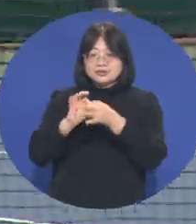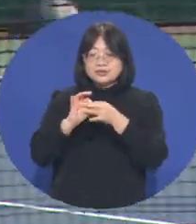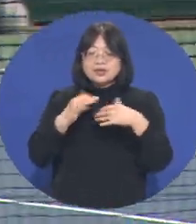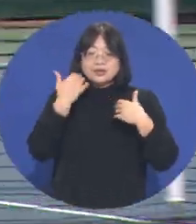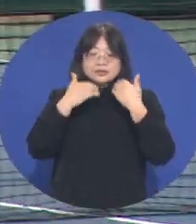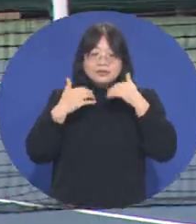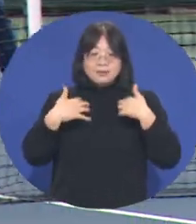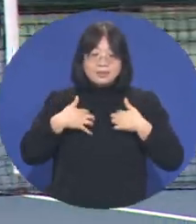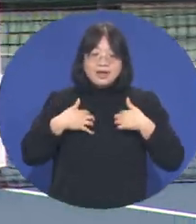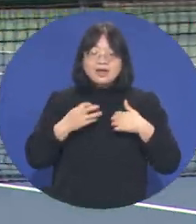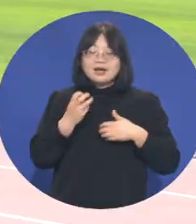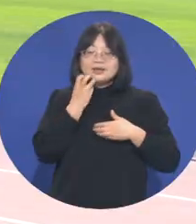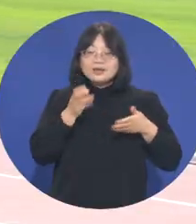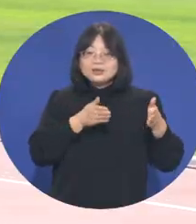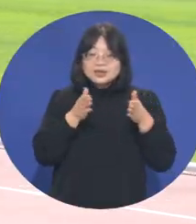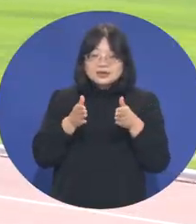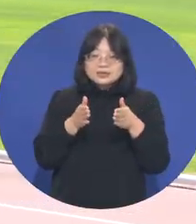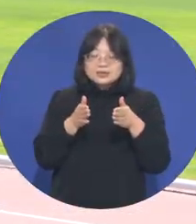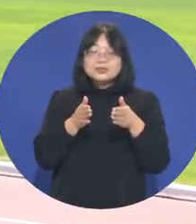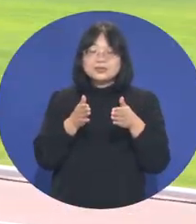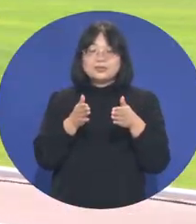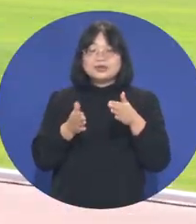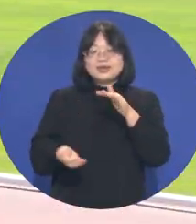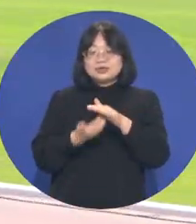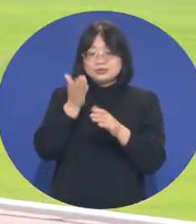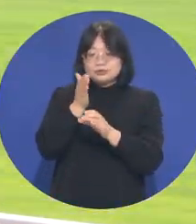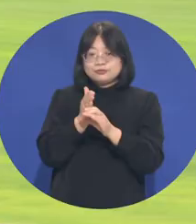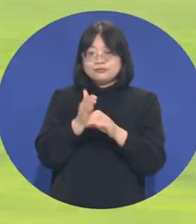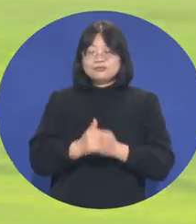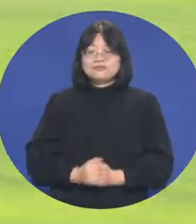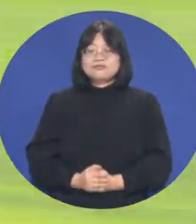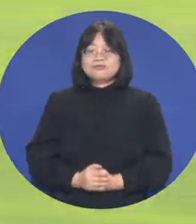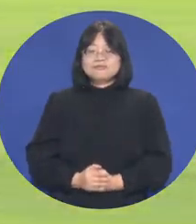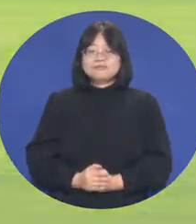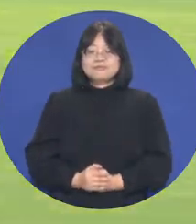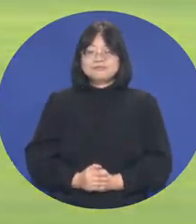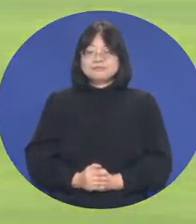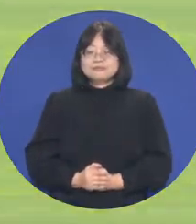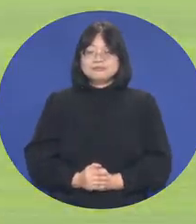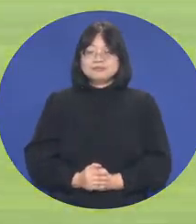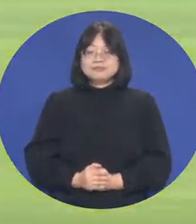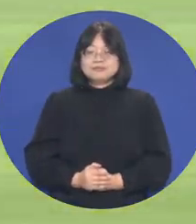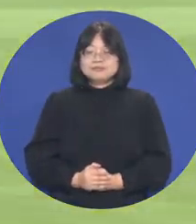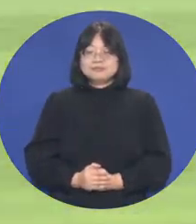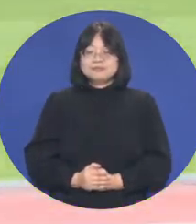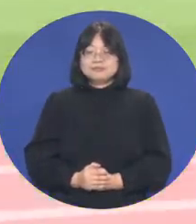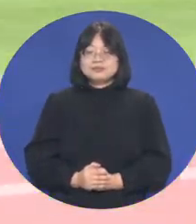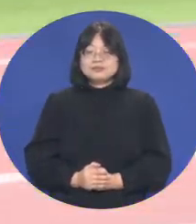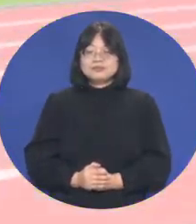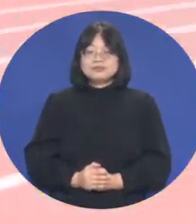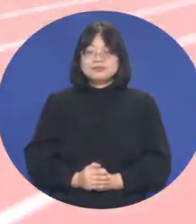누구나 즐기는 스포츠 경기도 구현에 다가가고 있습니다. GTV 뉴스 최창순입니다.